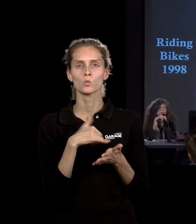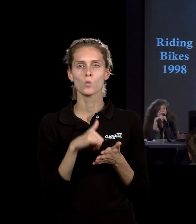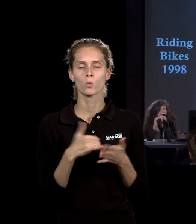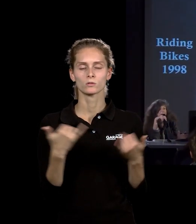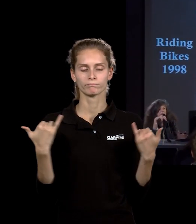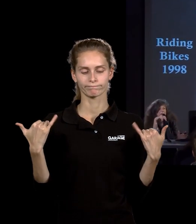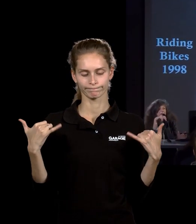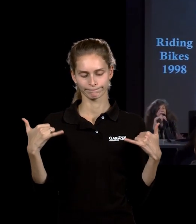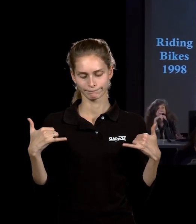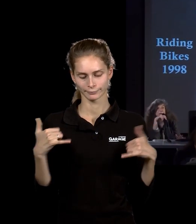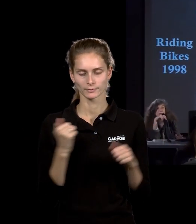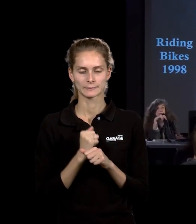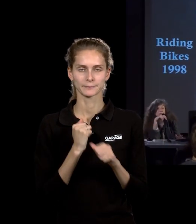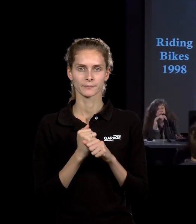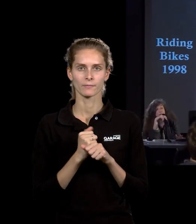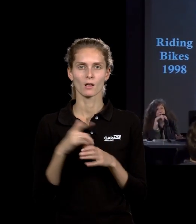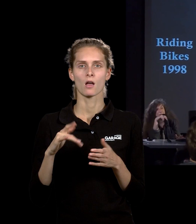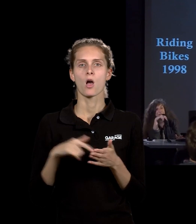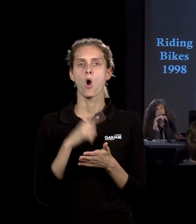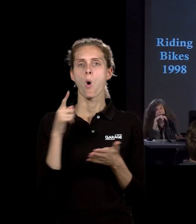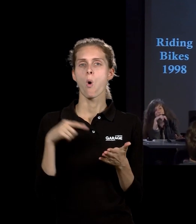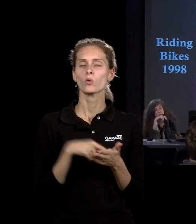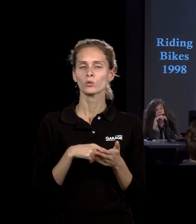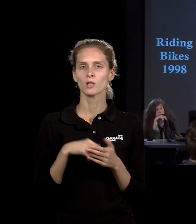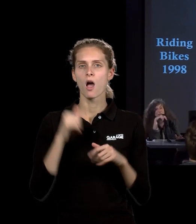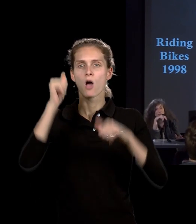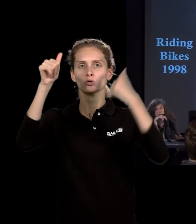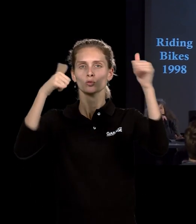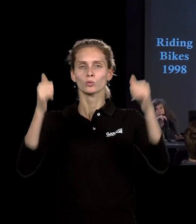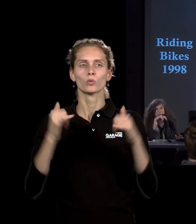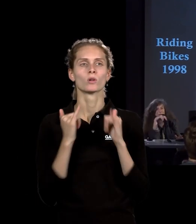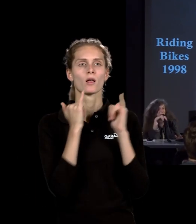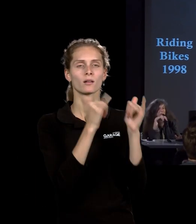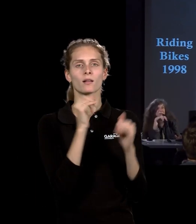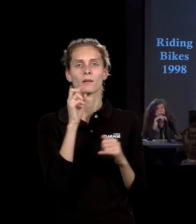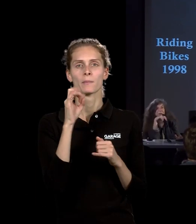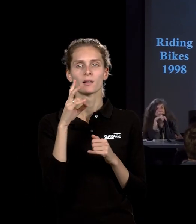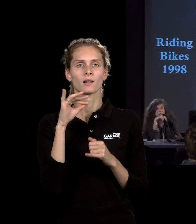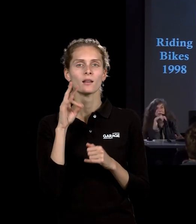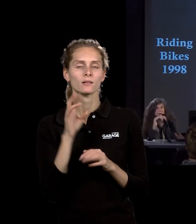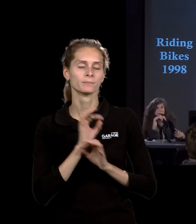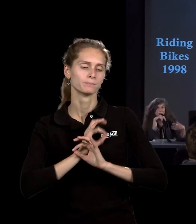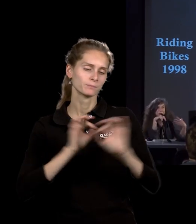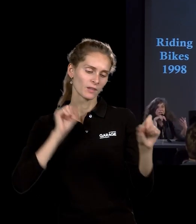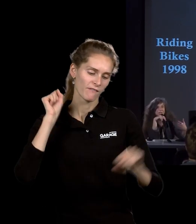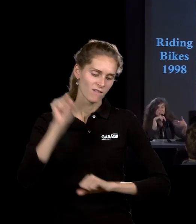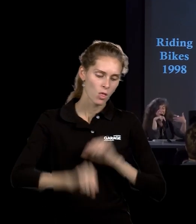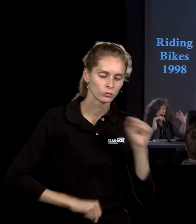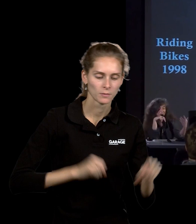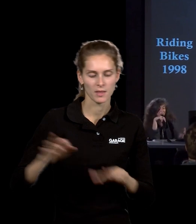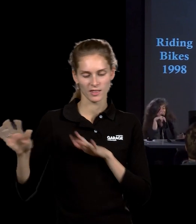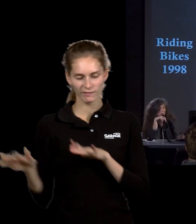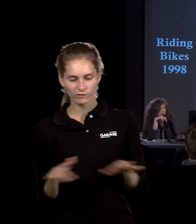отлила. Городская скульптура для Берлина, тоже вполне с тюшановскими этими велосипедами, этим